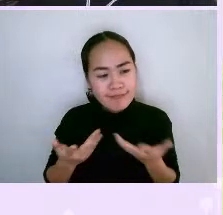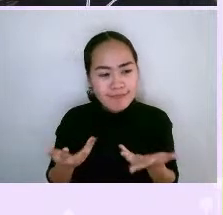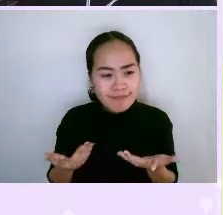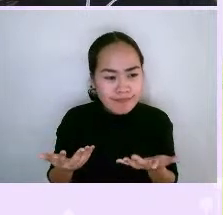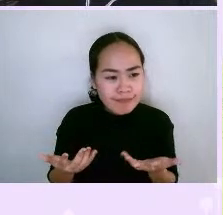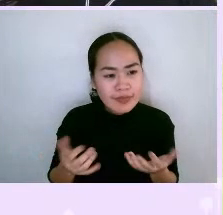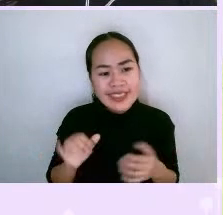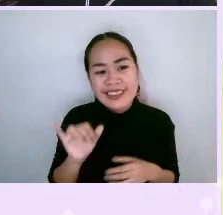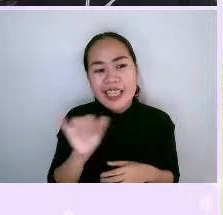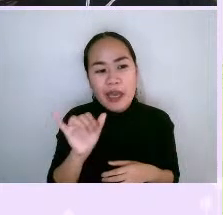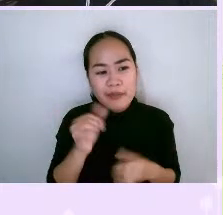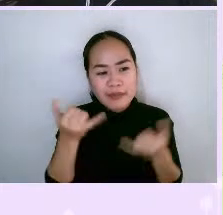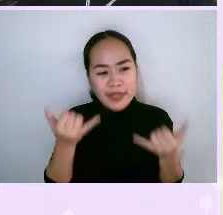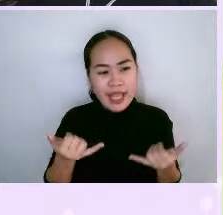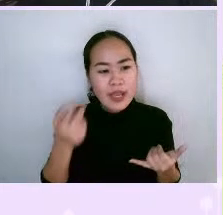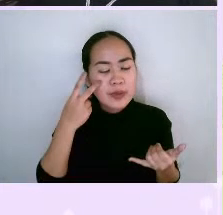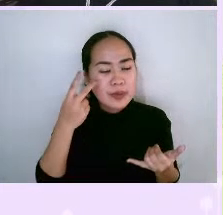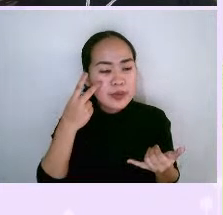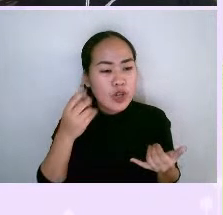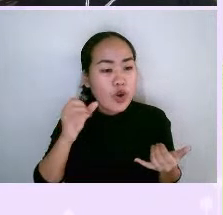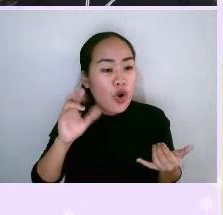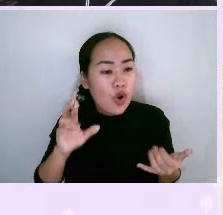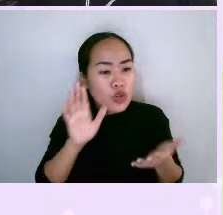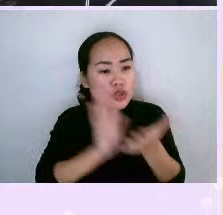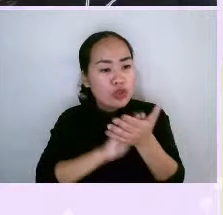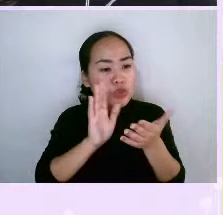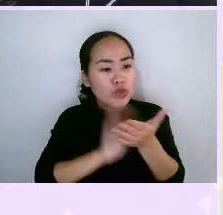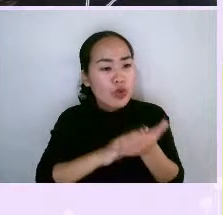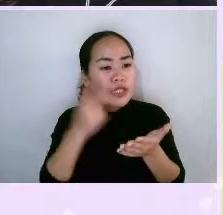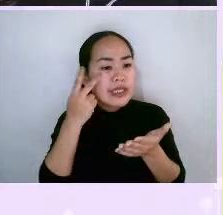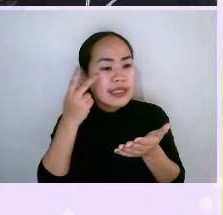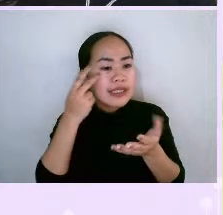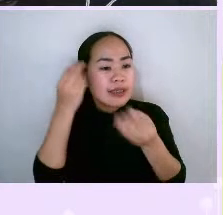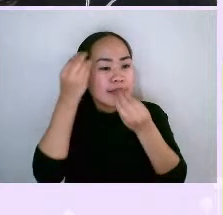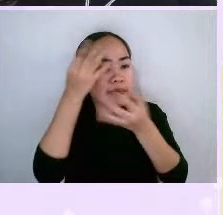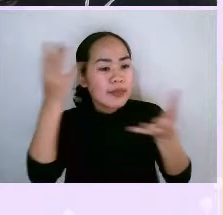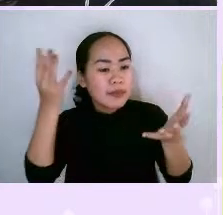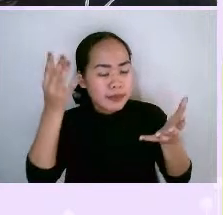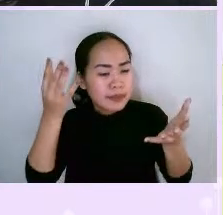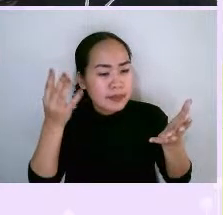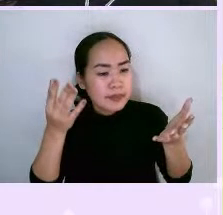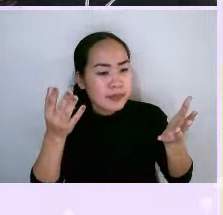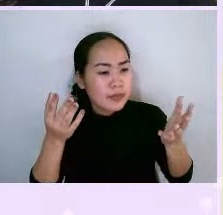ng ganito or sa school on the air. Itong mga technical